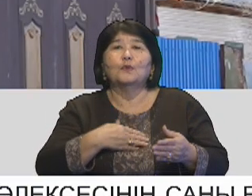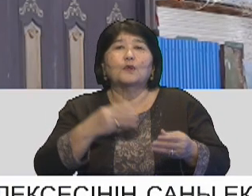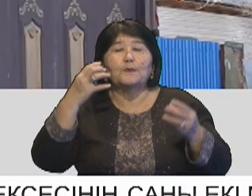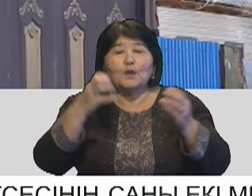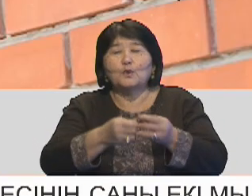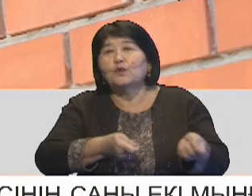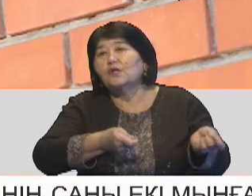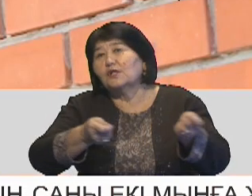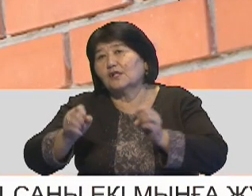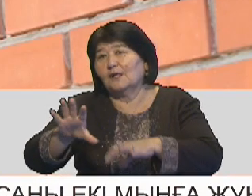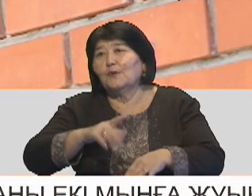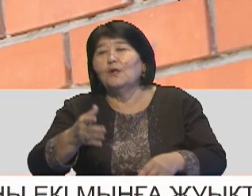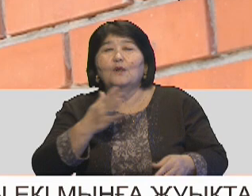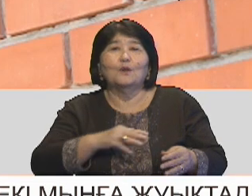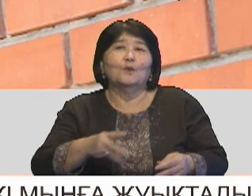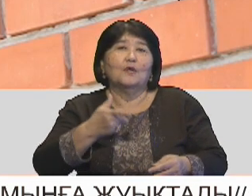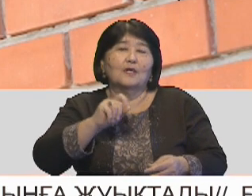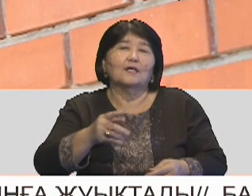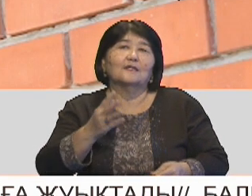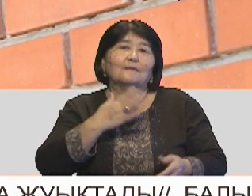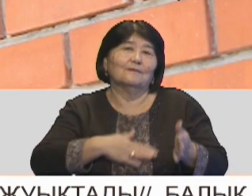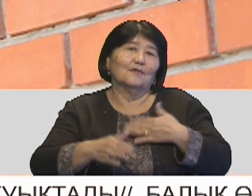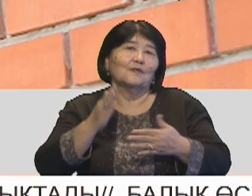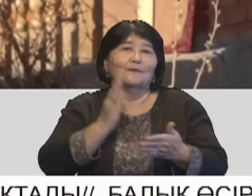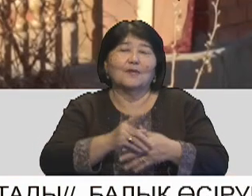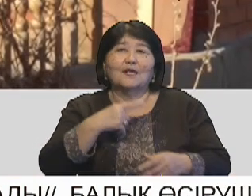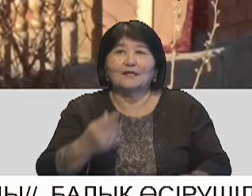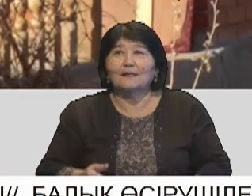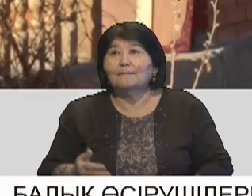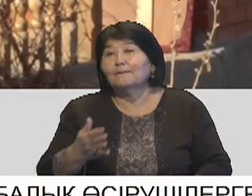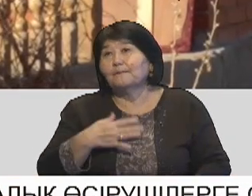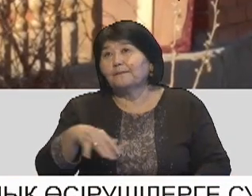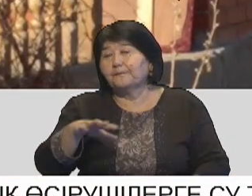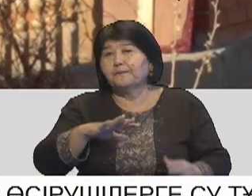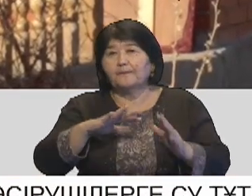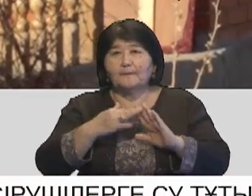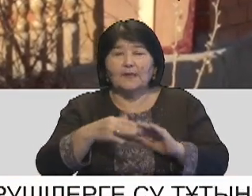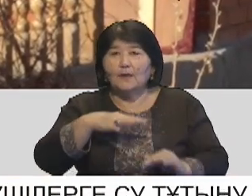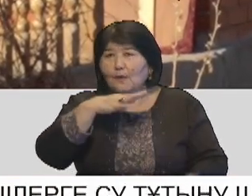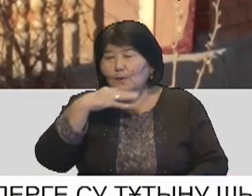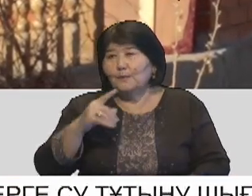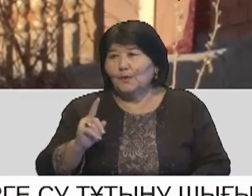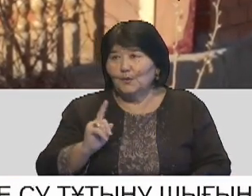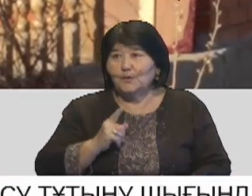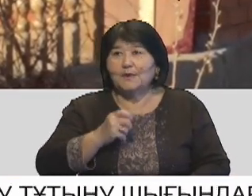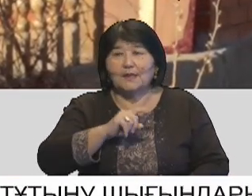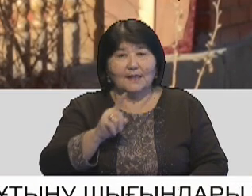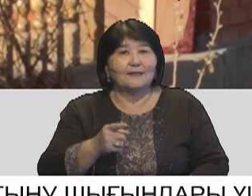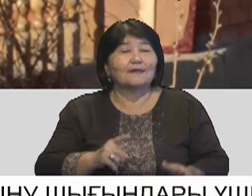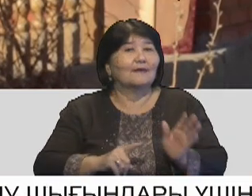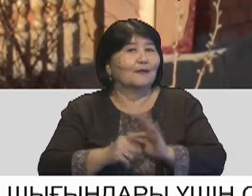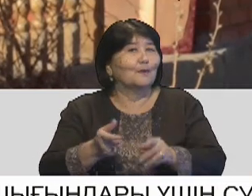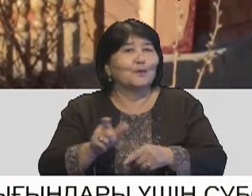шығармайтын болдық дейді. Көгілдір отын келіп, көңілі бірленгенін айтады. Біздің ауылға бір көптен күткен газды келді. Өте